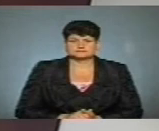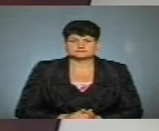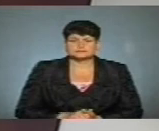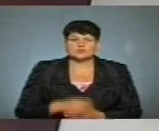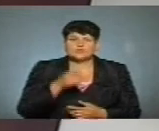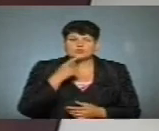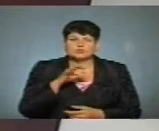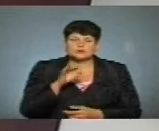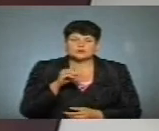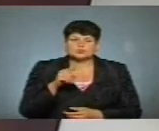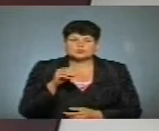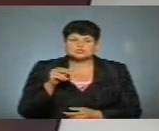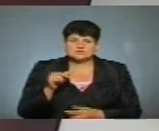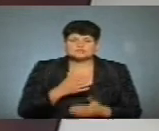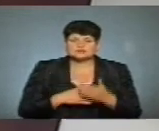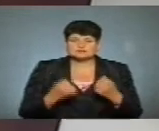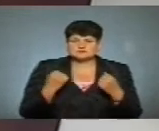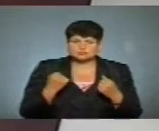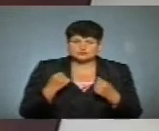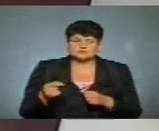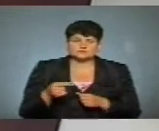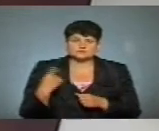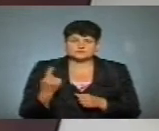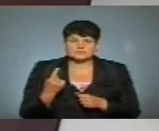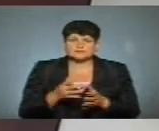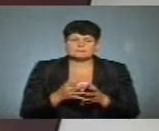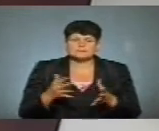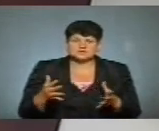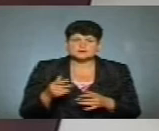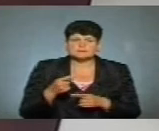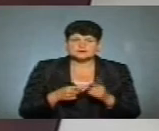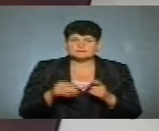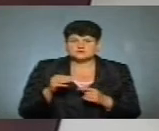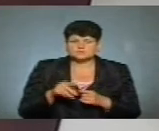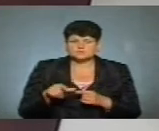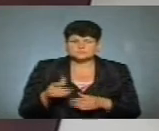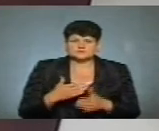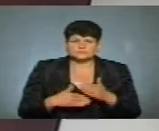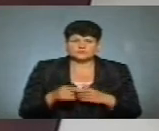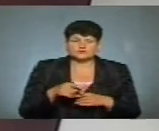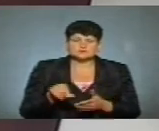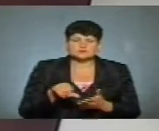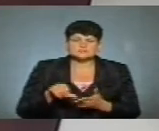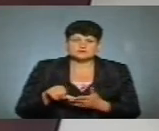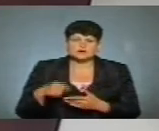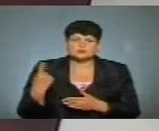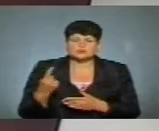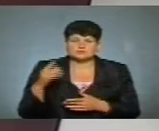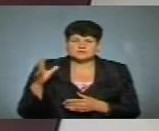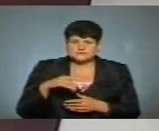За словами Олега Ющишина, в «Інваспорті» Тернопільщини більше 500 осіб з інвалідністю. Вони представляють область